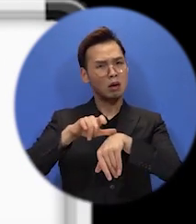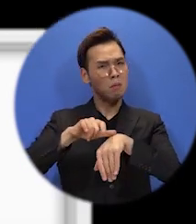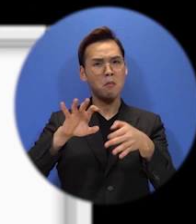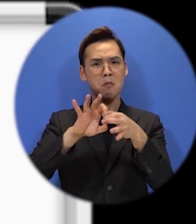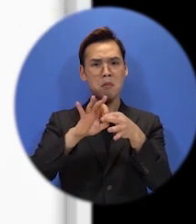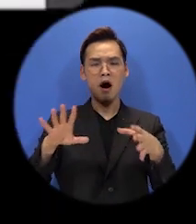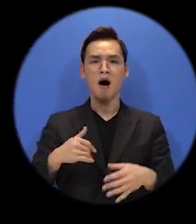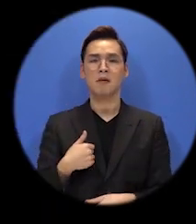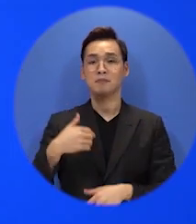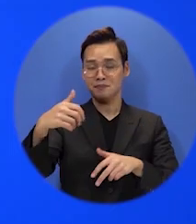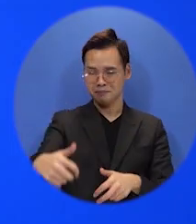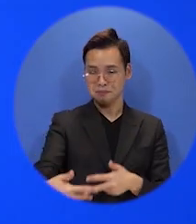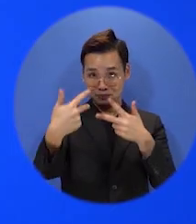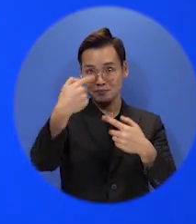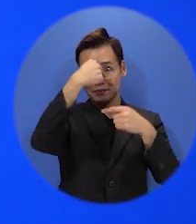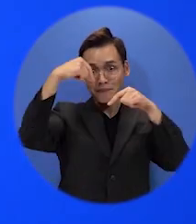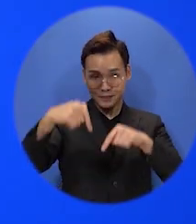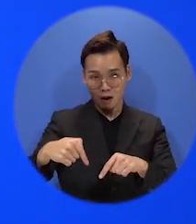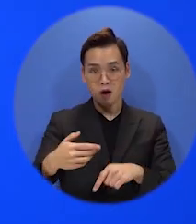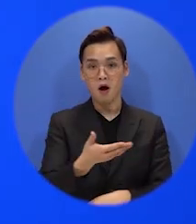간에 저희가 충분히 화상 면접을 통해서